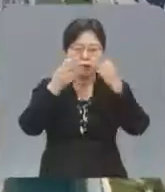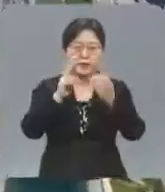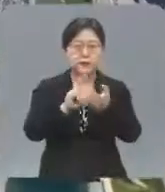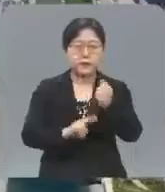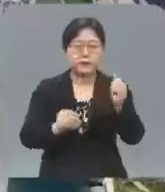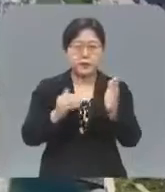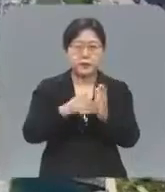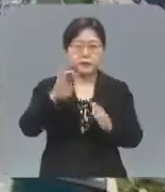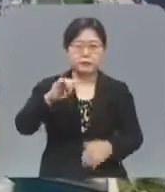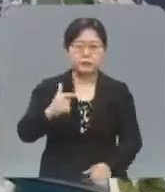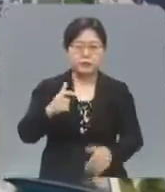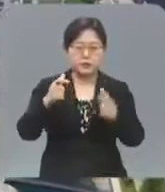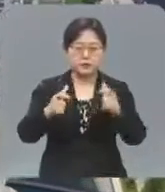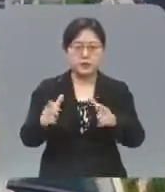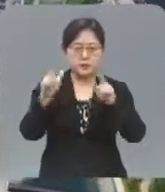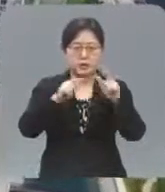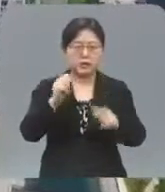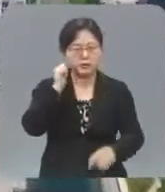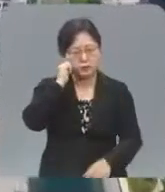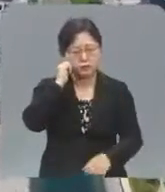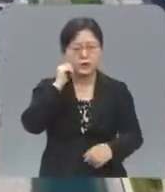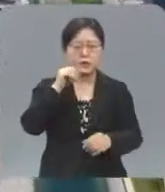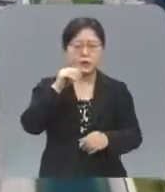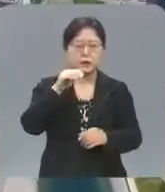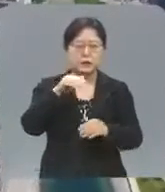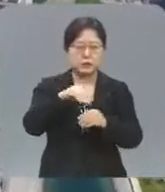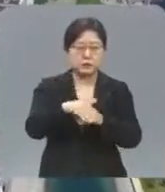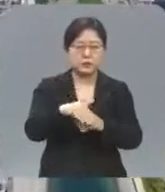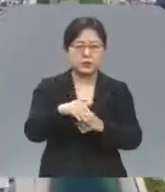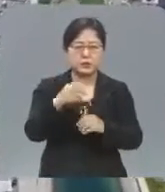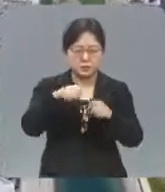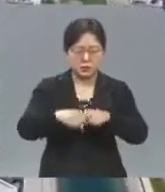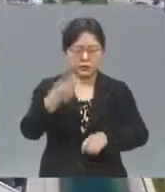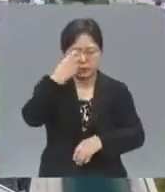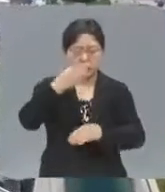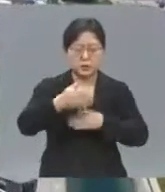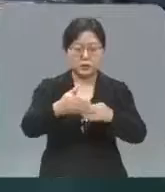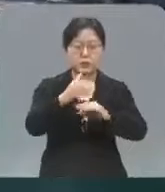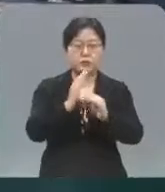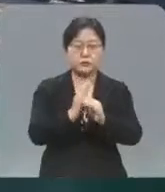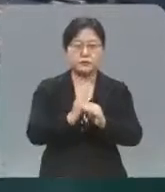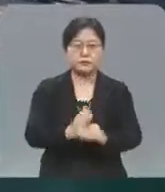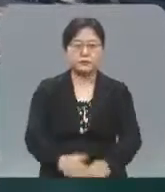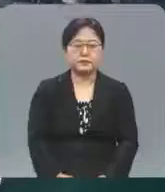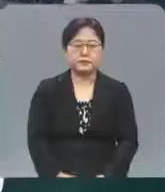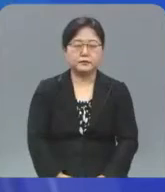분양을 마친 웅천 지역 생활형 숙박시설에 대해서도 정밀 조사를 진행하고 있습니다.